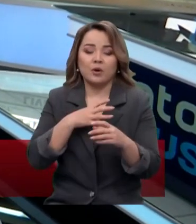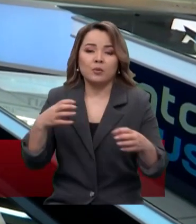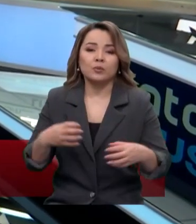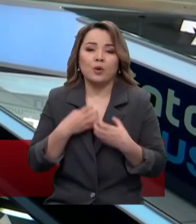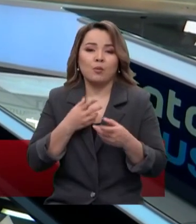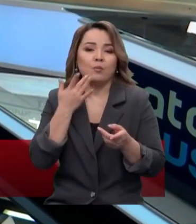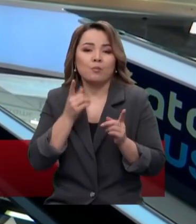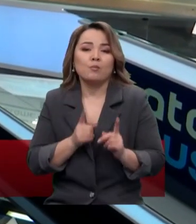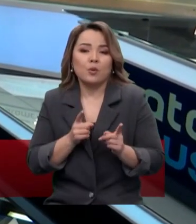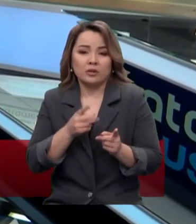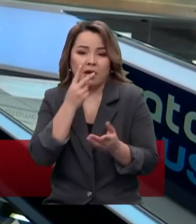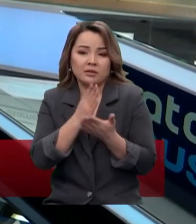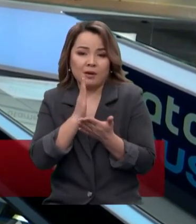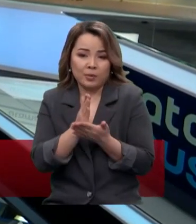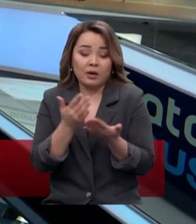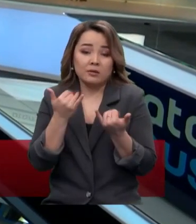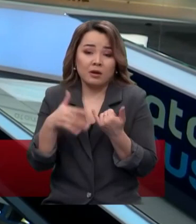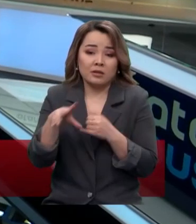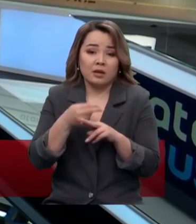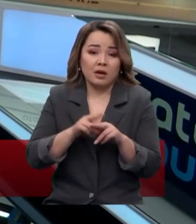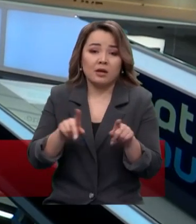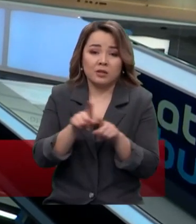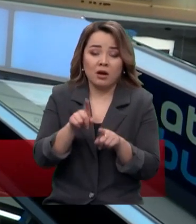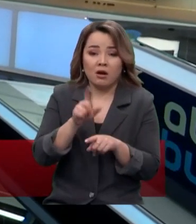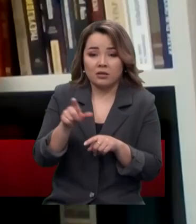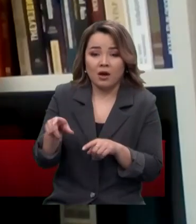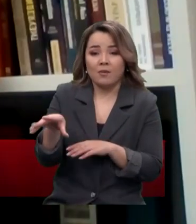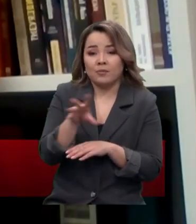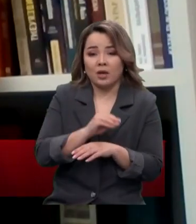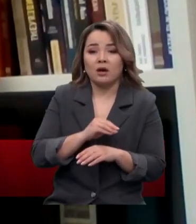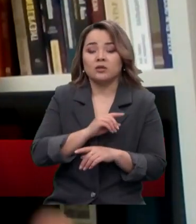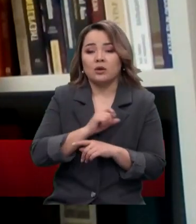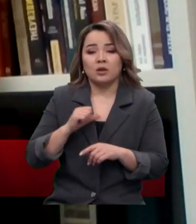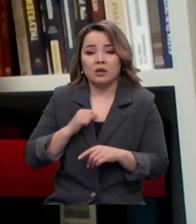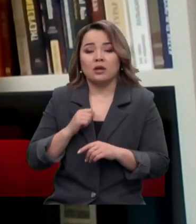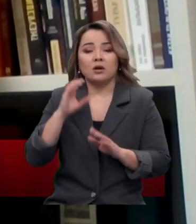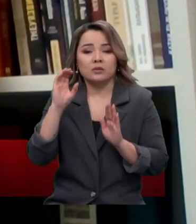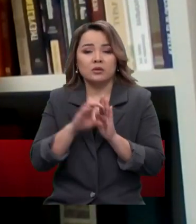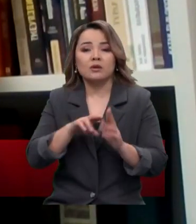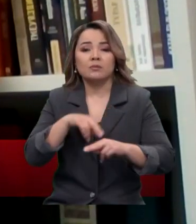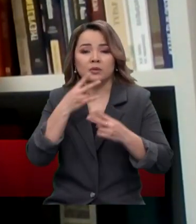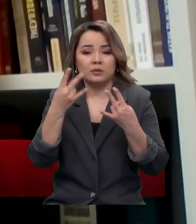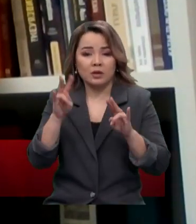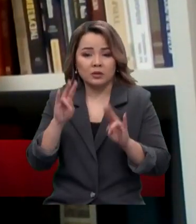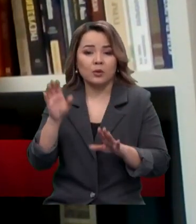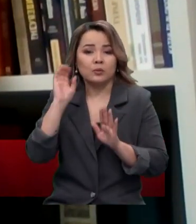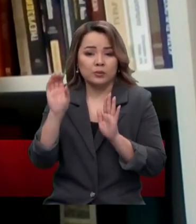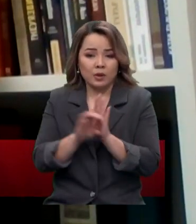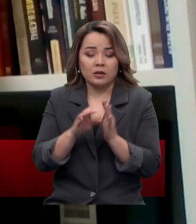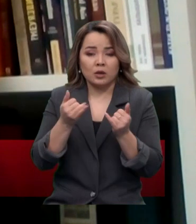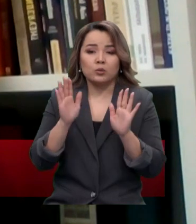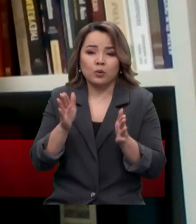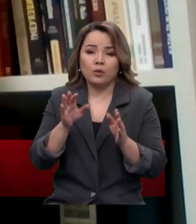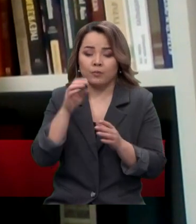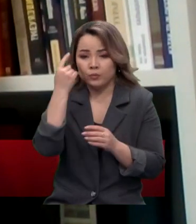тудыру. Бұл жолғыда айтарым, әлем азаматтары бұл ақпаратқа сыни көзқараспен қарау керек және тек ресми ақпараттарға